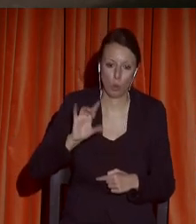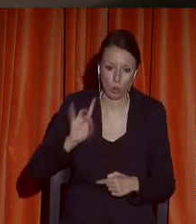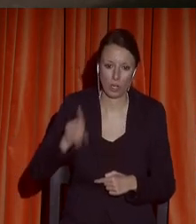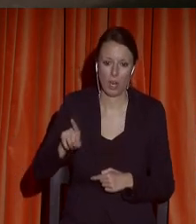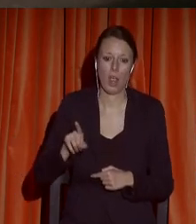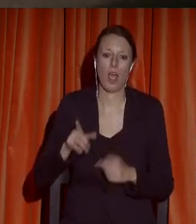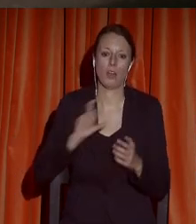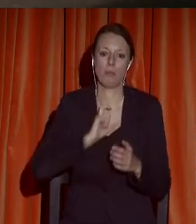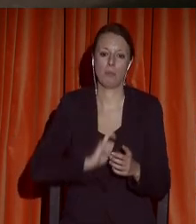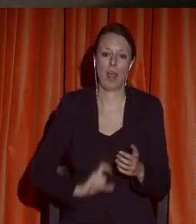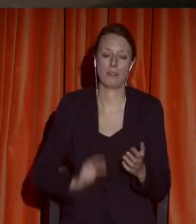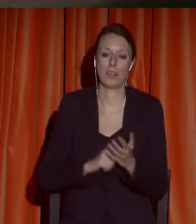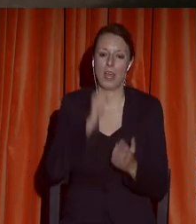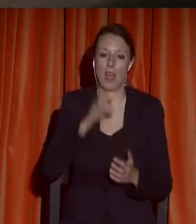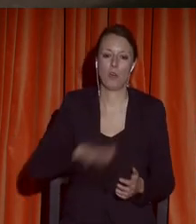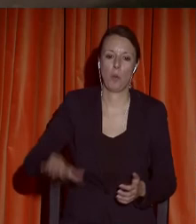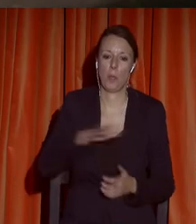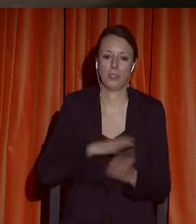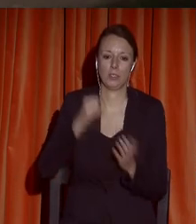Kancelarii Europejskiego Trybunału Praw Człowieka.